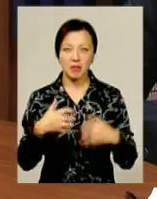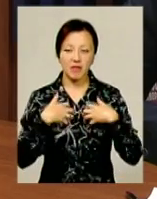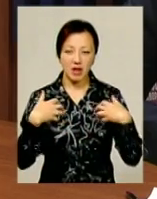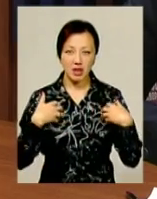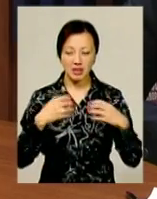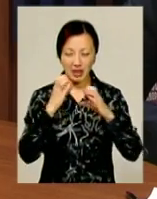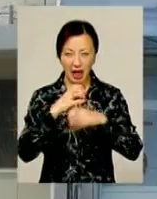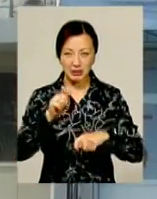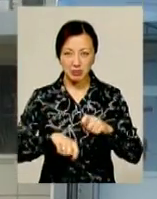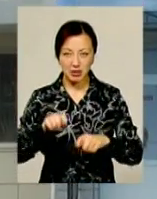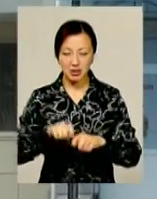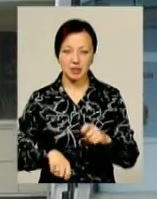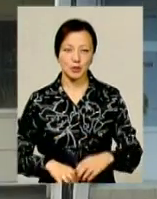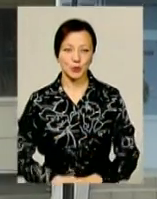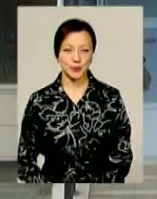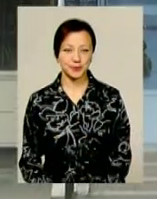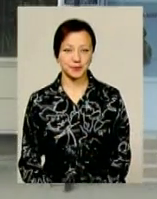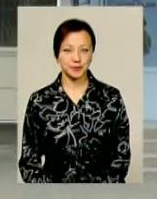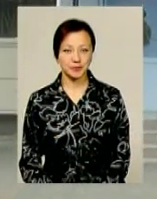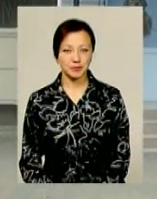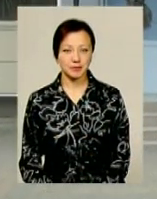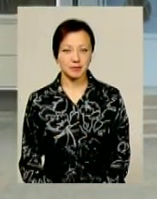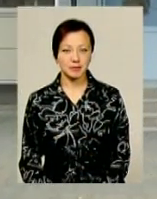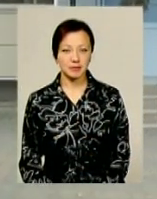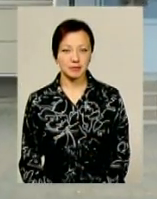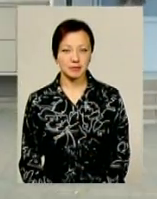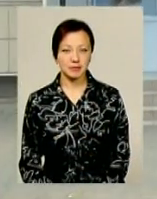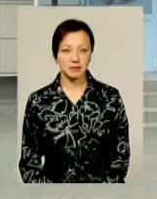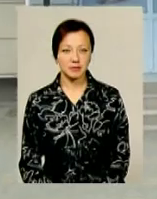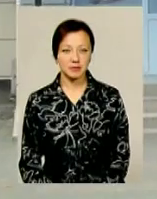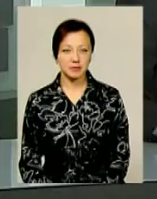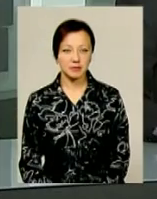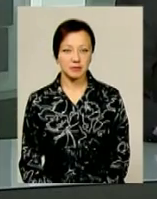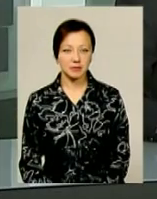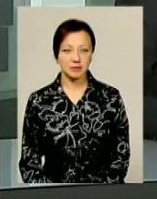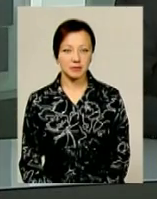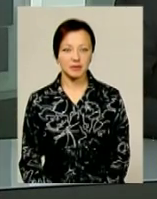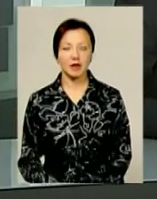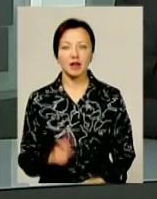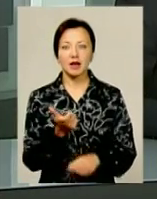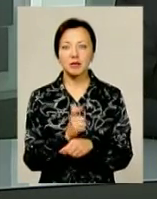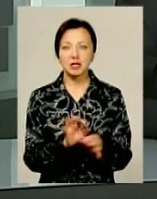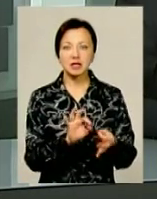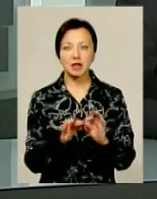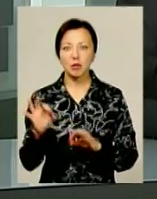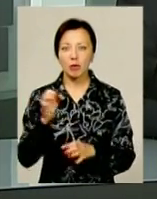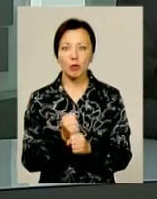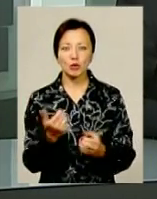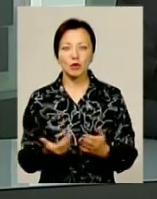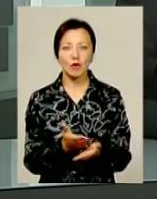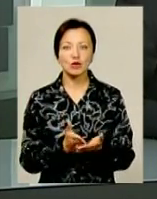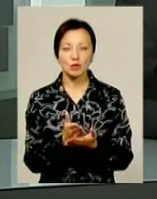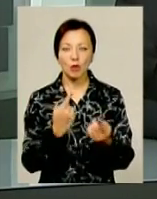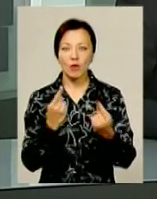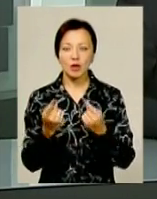проводять ветсанекспертизу. Дарина Денисенко, Андрій Лазарук для інформаційного випуску. Більш детально про роботу нової служби ми